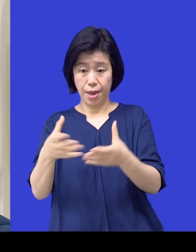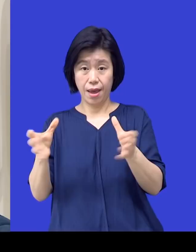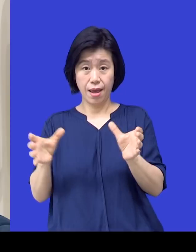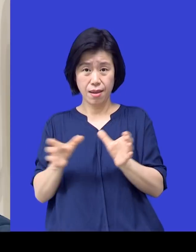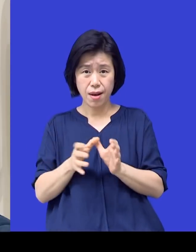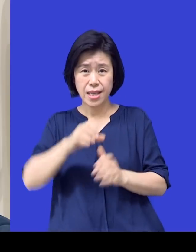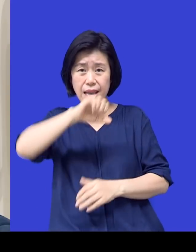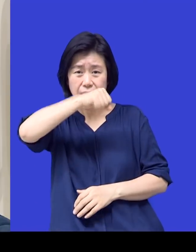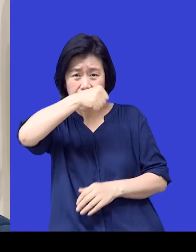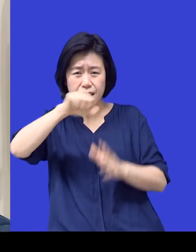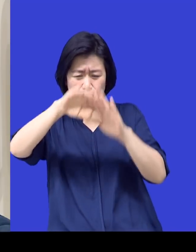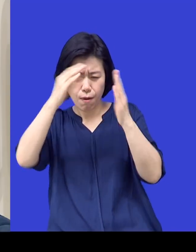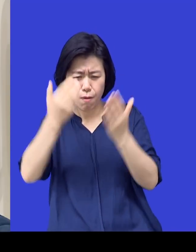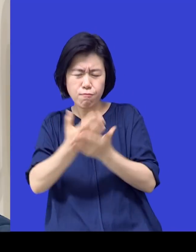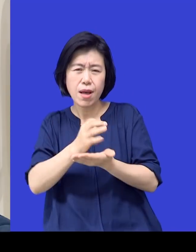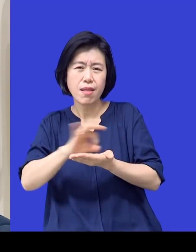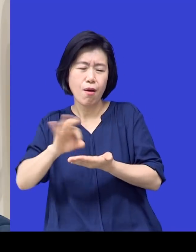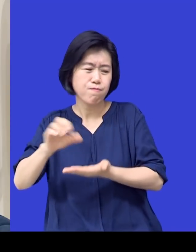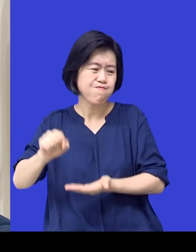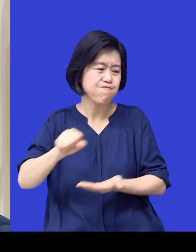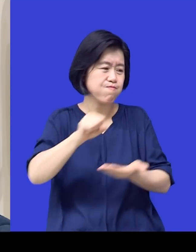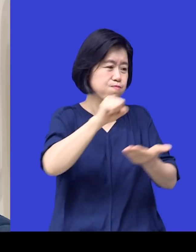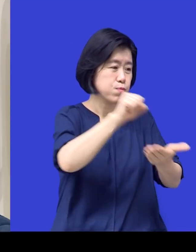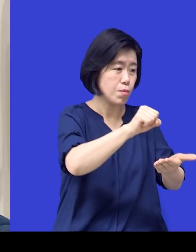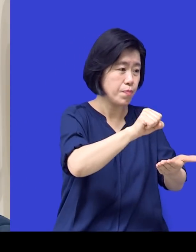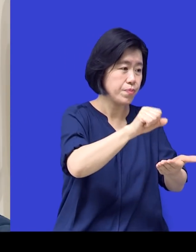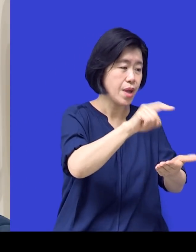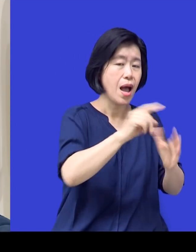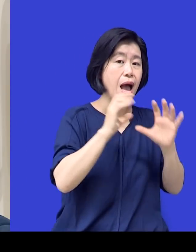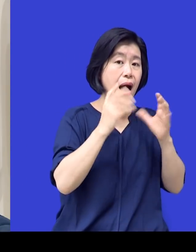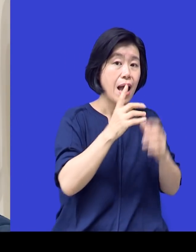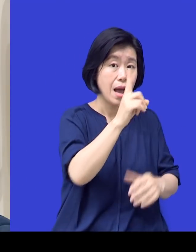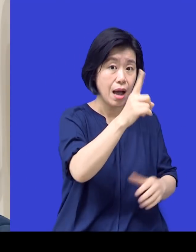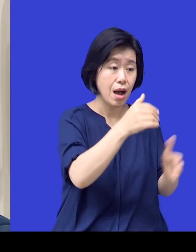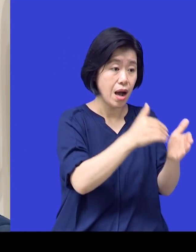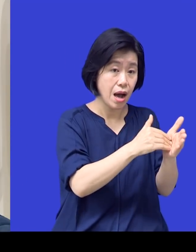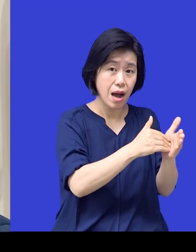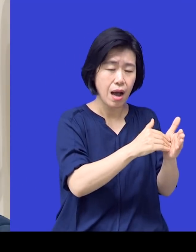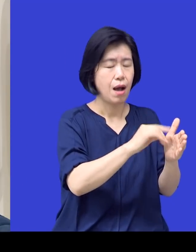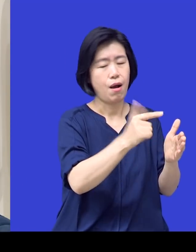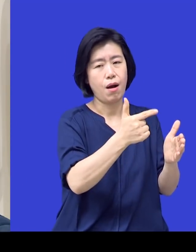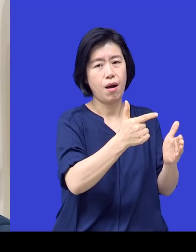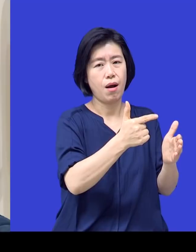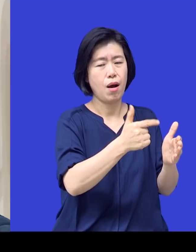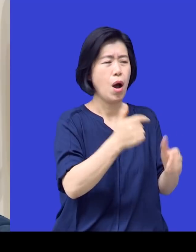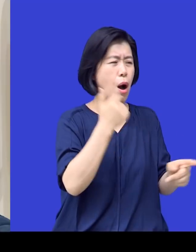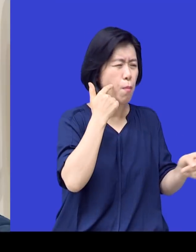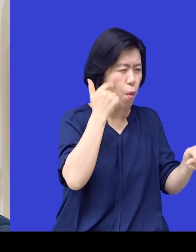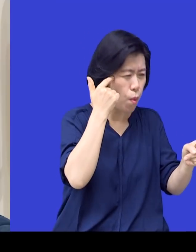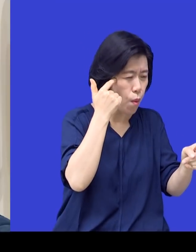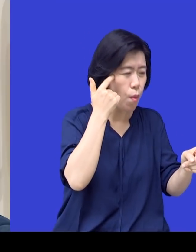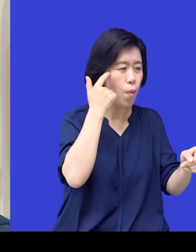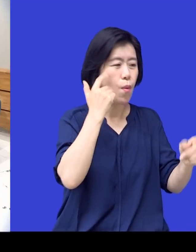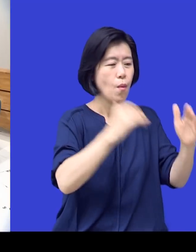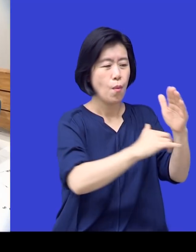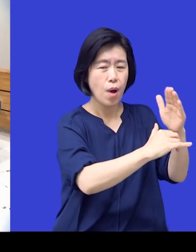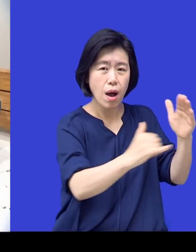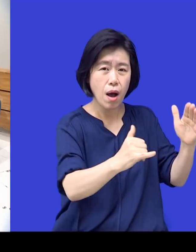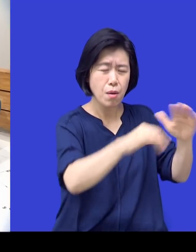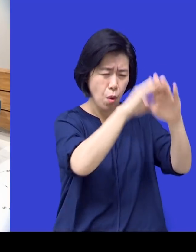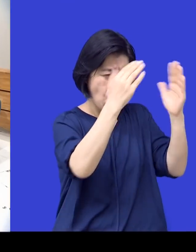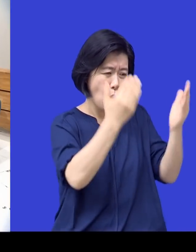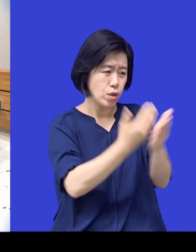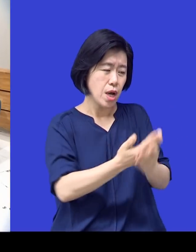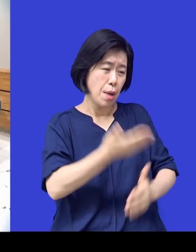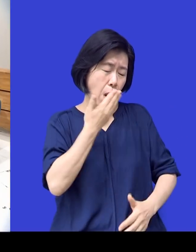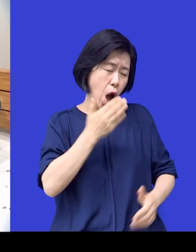했던 모든 것을 다 풀어서 온 가족뿐만 아니라 목사님, 선생님 그 모든 사람을 다 먹여 살리는 거에 집중하는